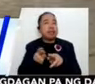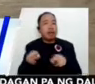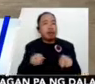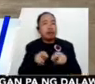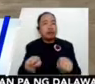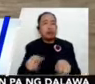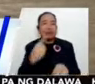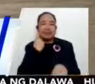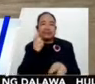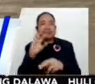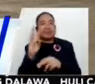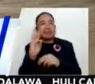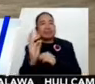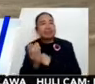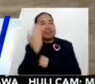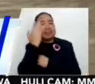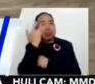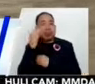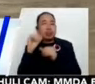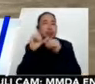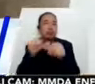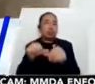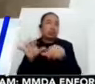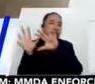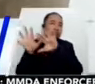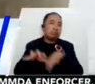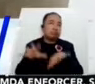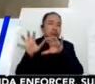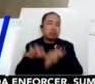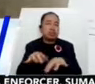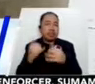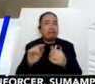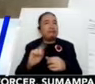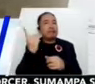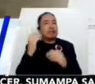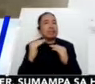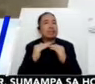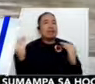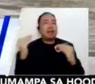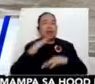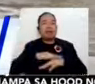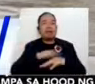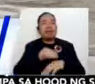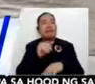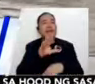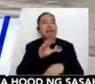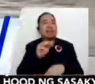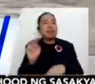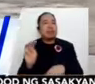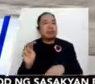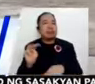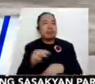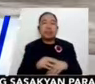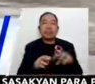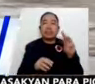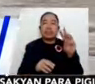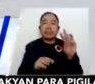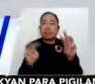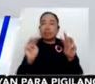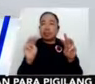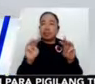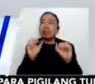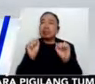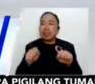kagabi, malapit na sa first alarm na 15 meters. 16 meters ang level ng tubig kung saan pwede na mag-voluntary